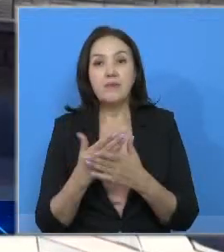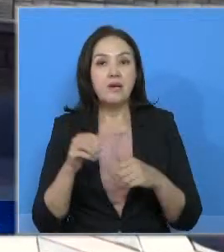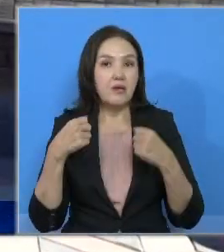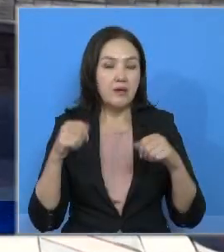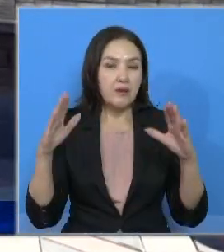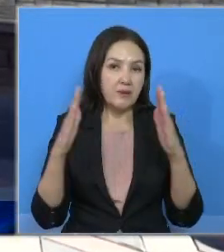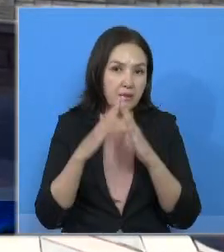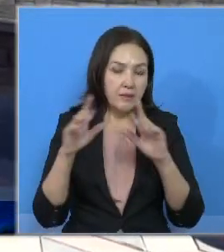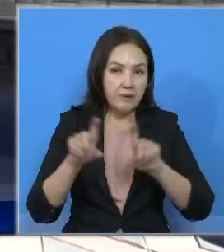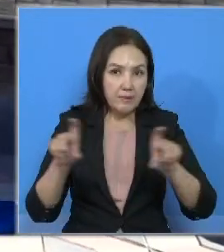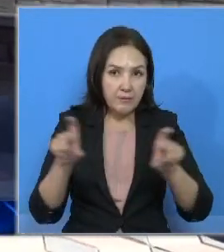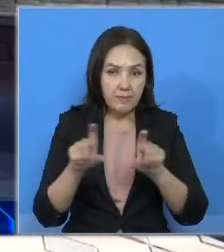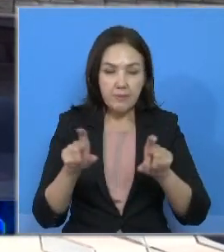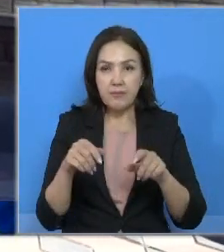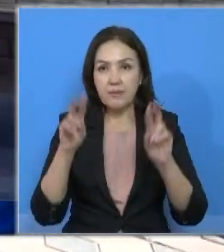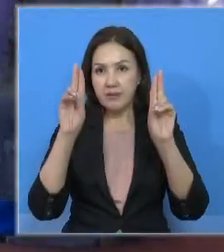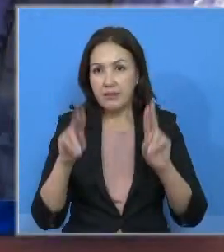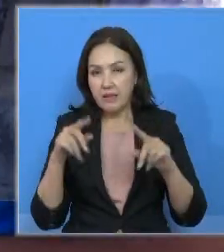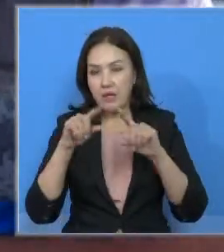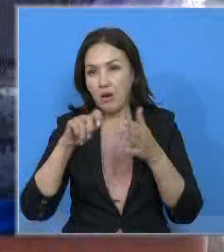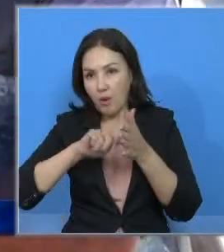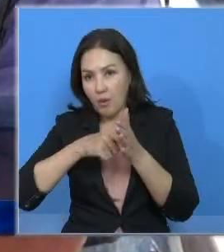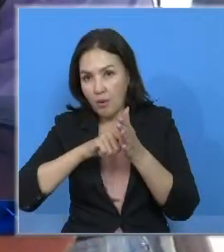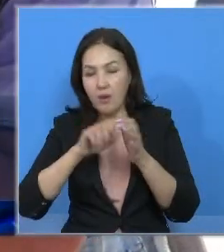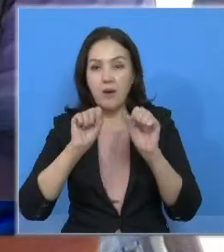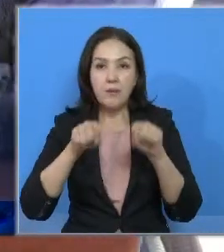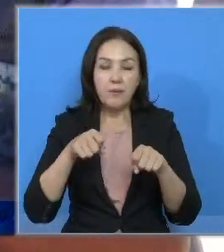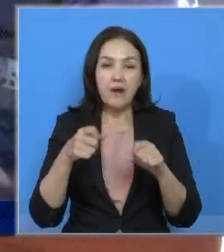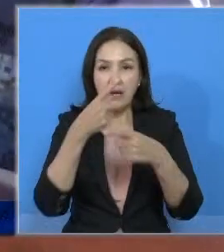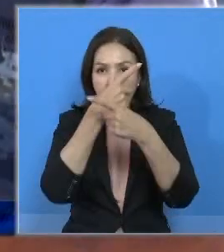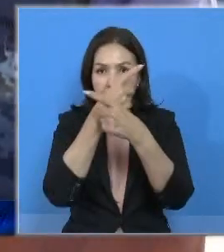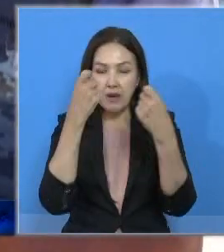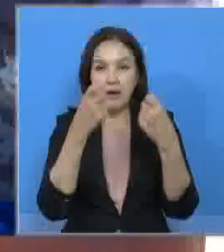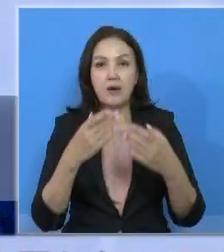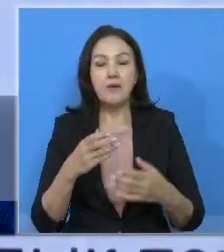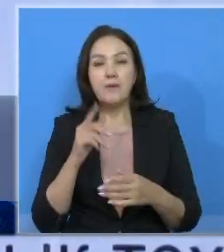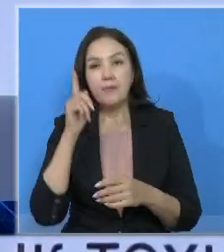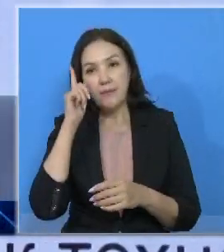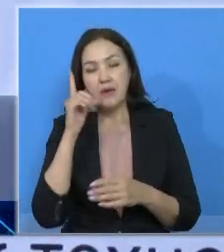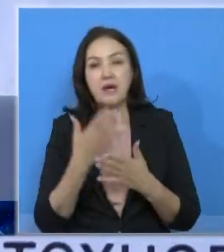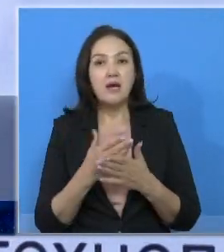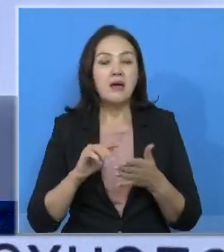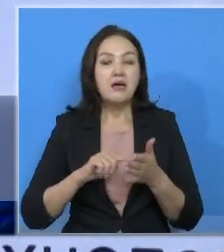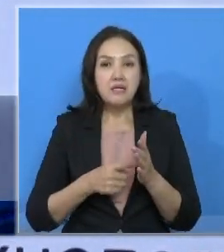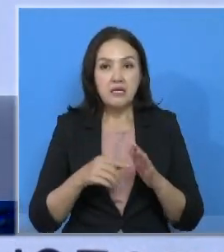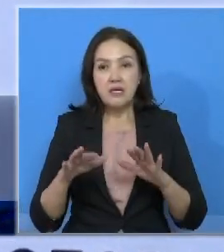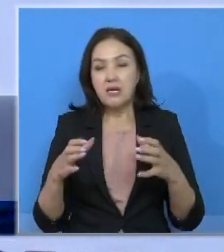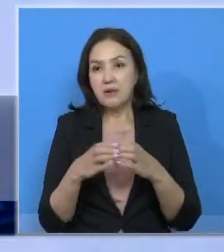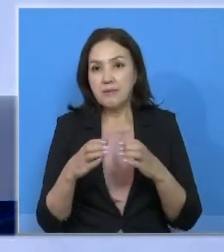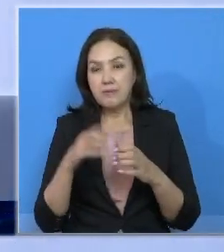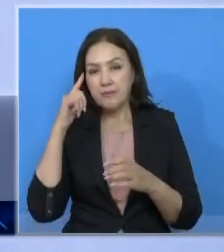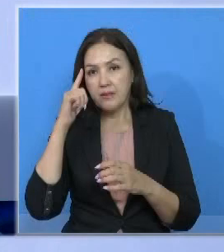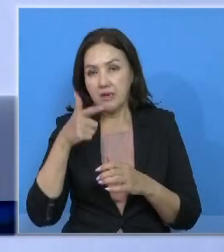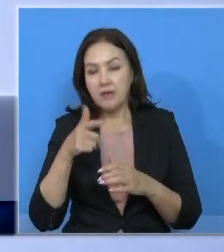торговых домах и магазинах вывесен специальный код, по которому можно получить информацию о приложениях. Цель акции – повышение цифровой